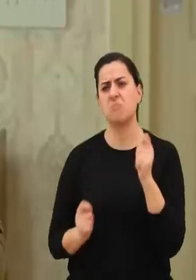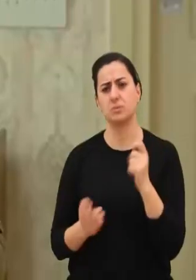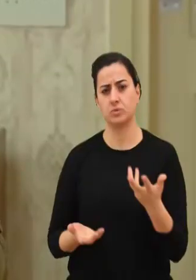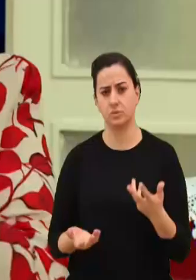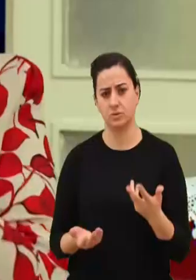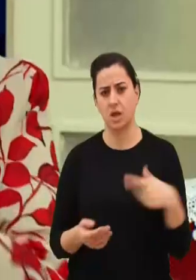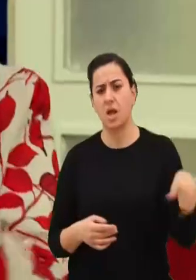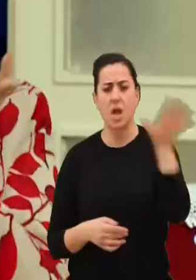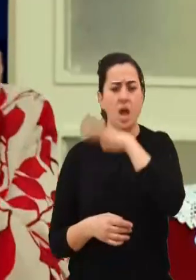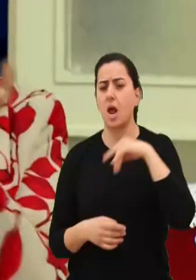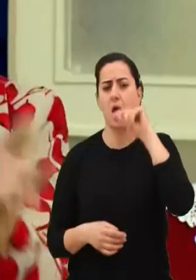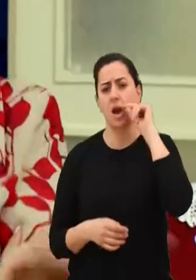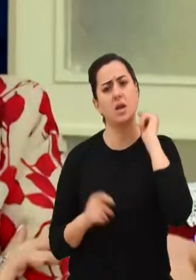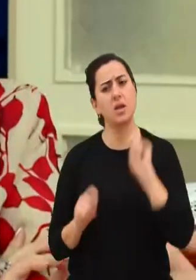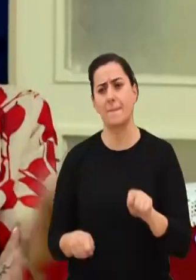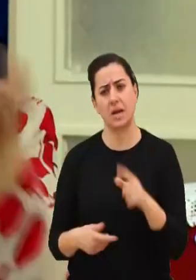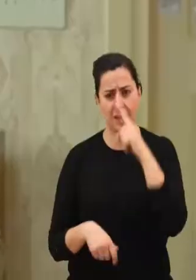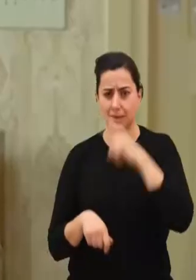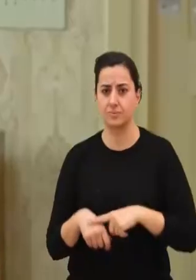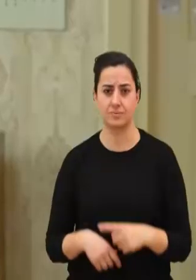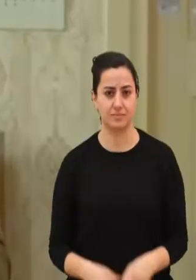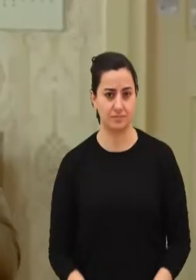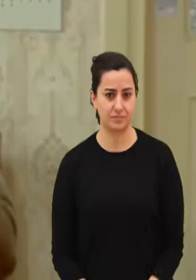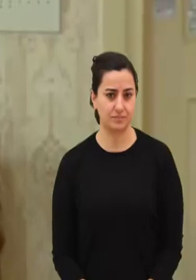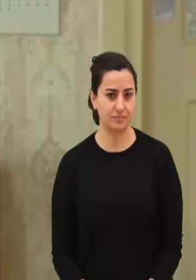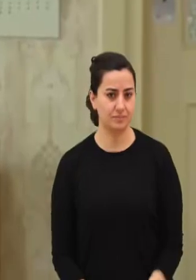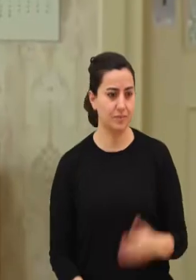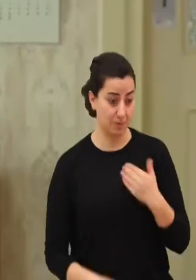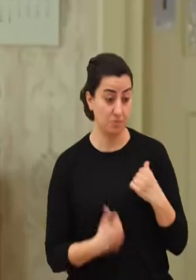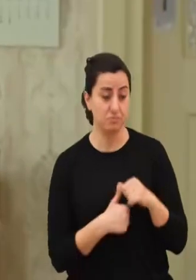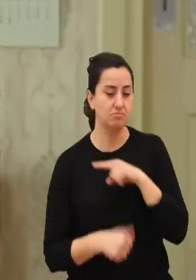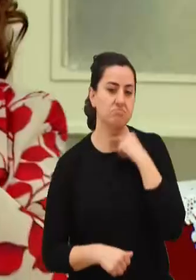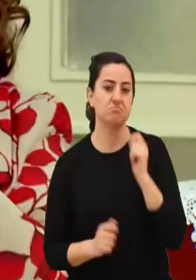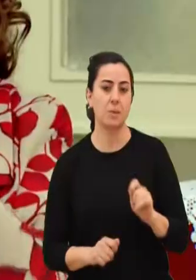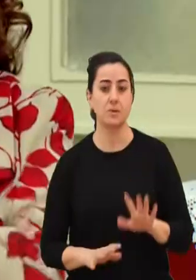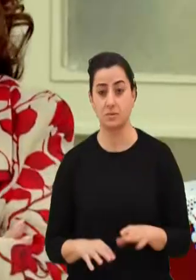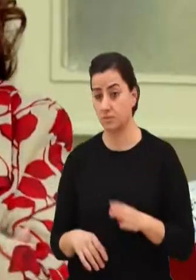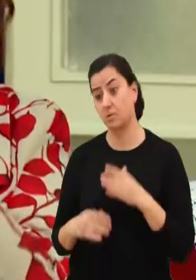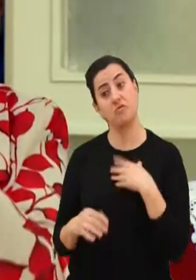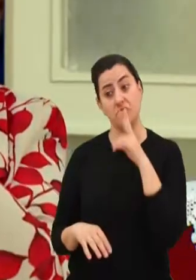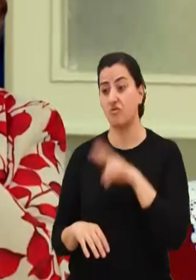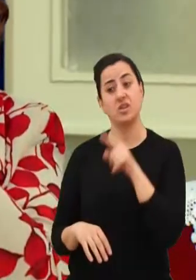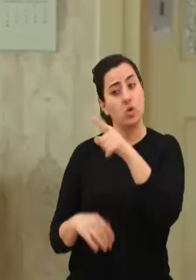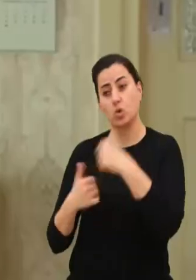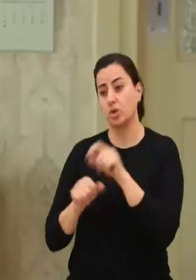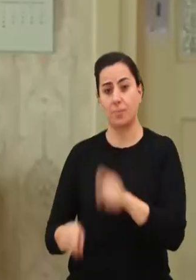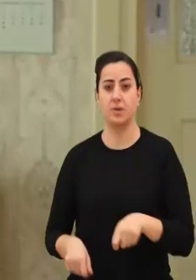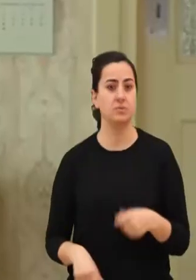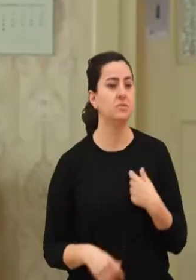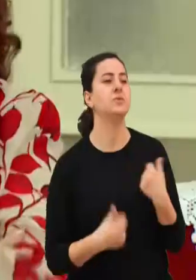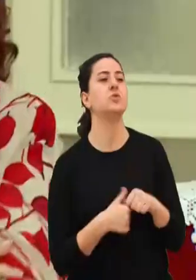Erkek. Bütün erkekler yapar. Niye yapmasın? Benim yapmaz. Ah, vallahi o da yapar.